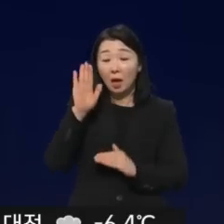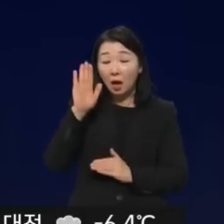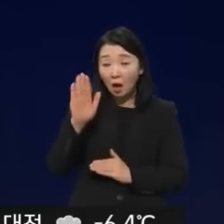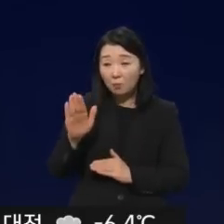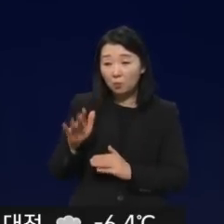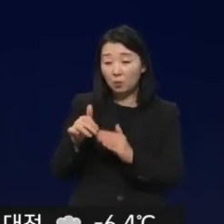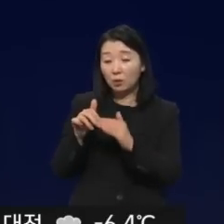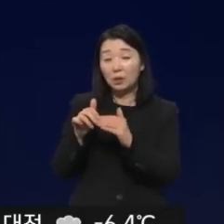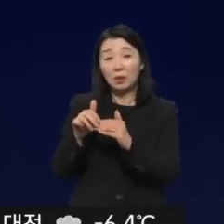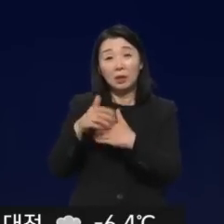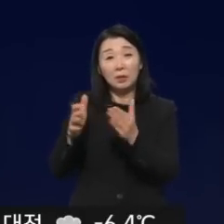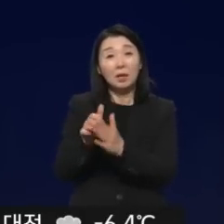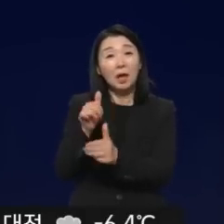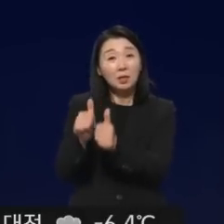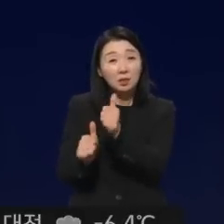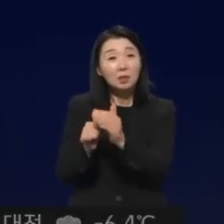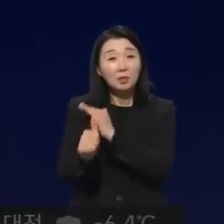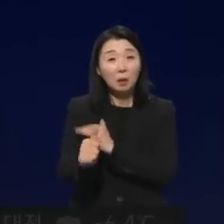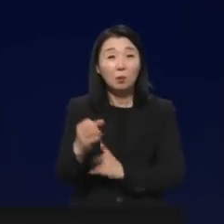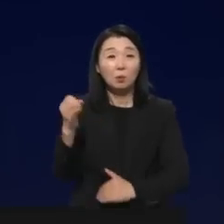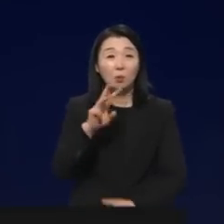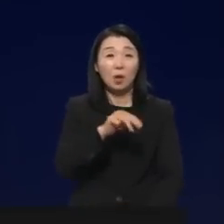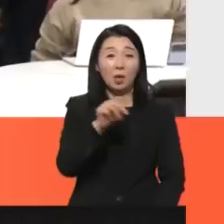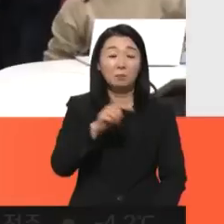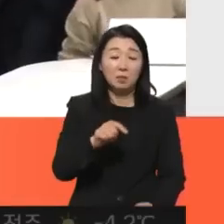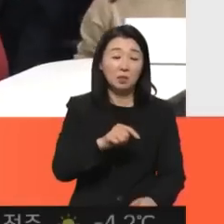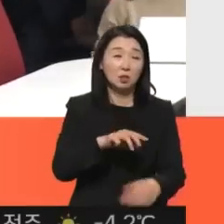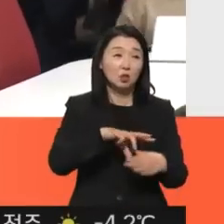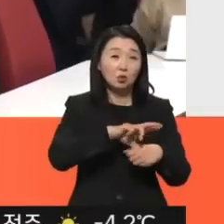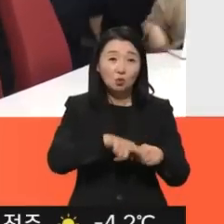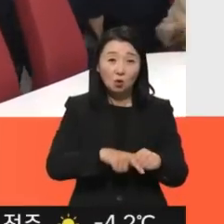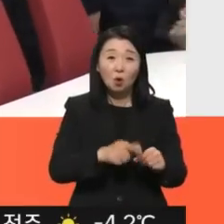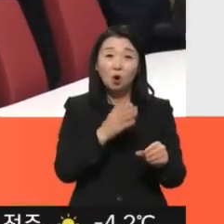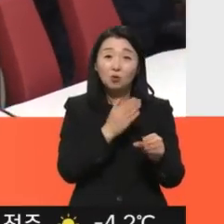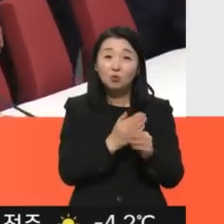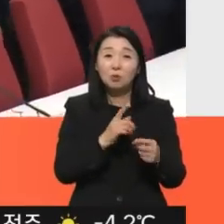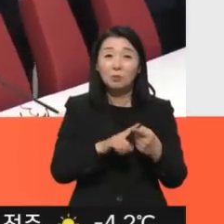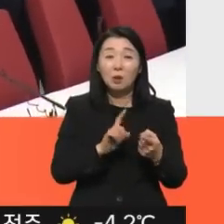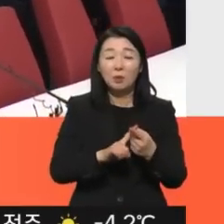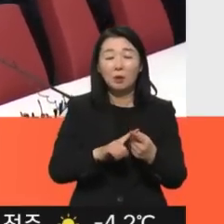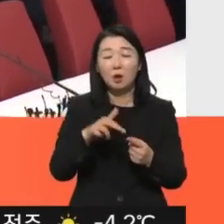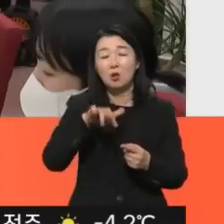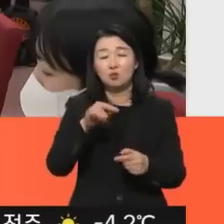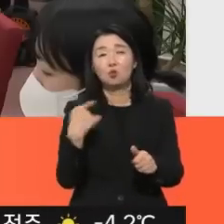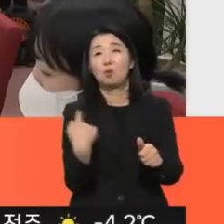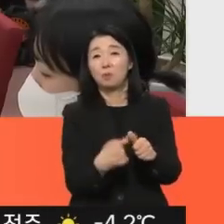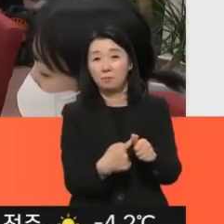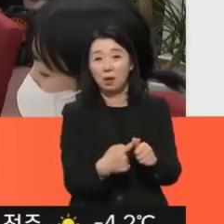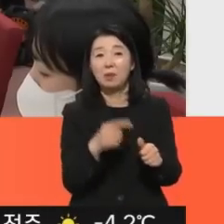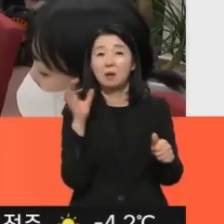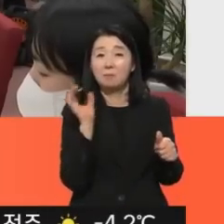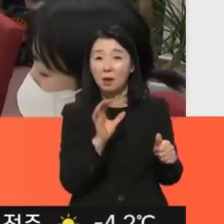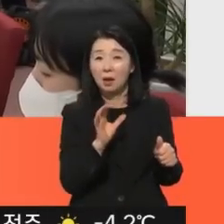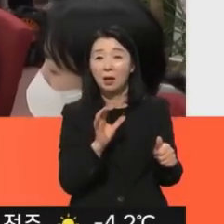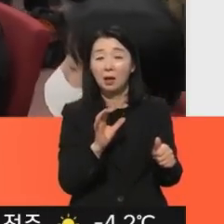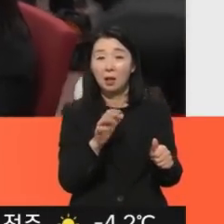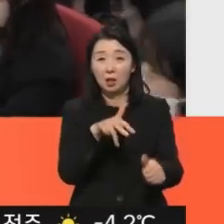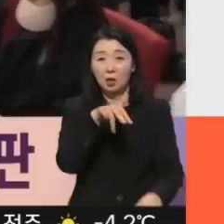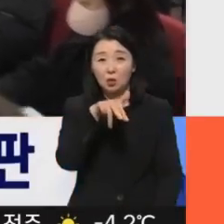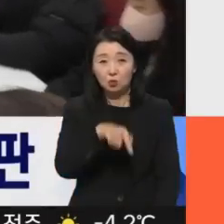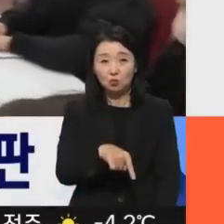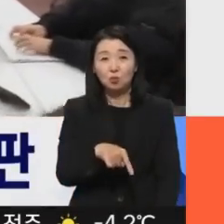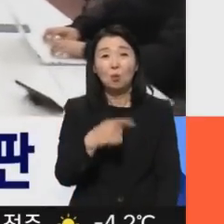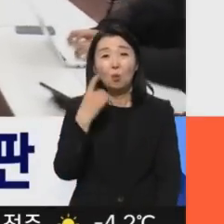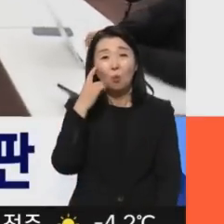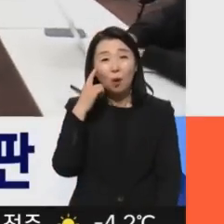당대표가 MZ세대와 수도권을 대표할 수 있어야 한다고 말한 주호영 원내대표를 비판하기도 했는데요. 제가 보기에 주 원내대표는